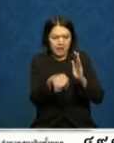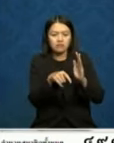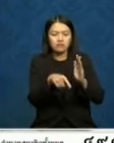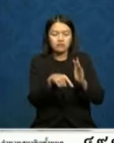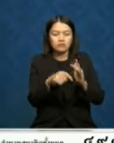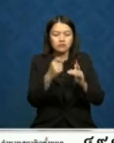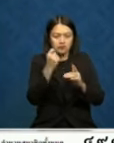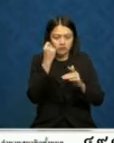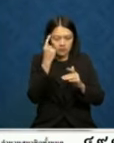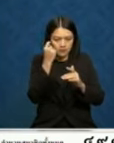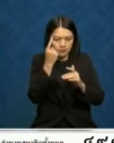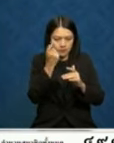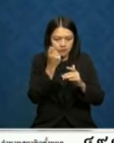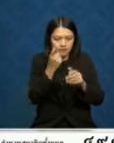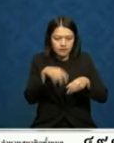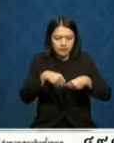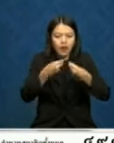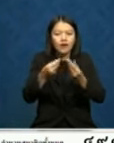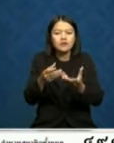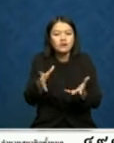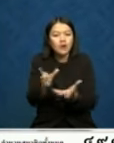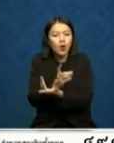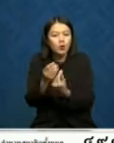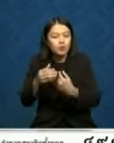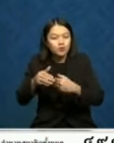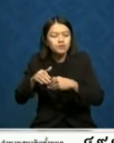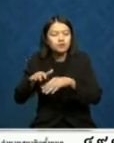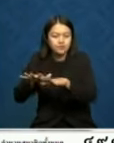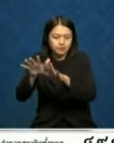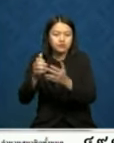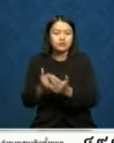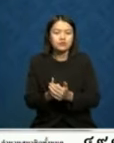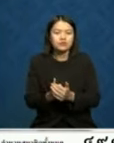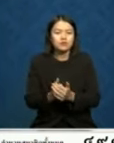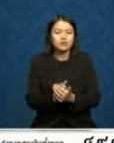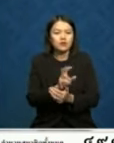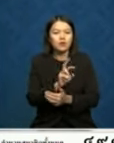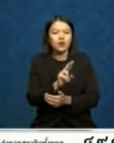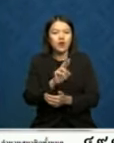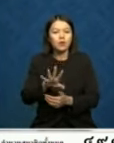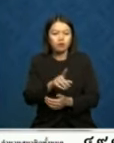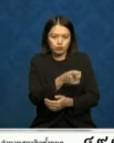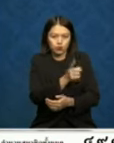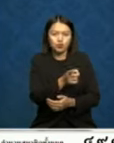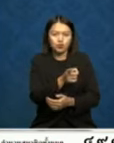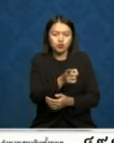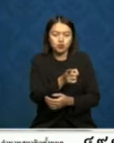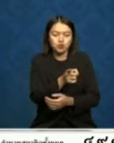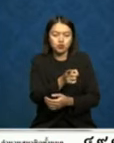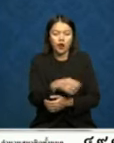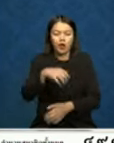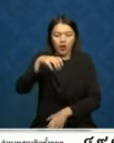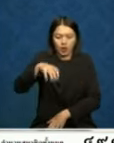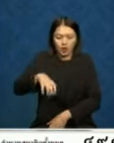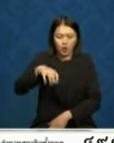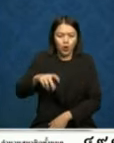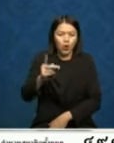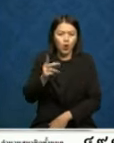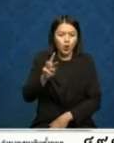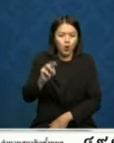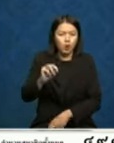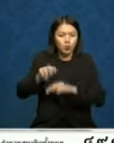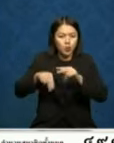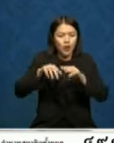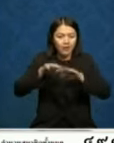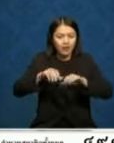ใจเขาคืนเขากลับสู่สังคมอย่างไรแต่ระบบมันต้องอยู่กรมพินิจและคุ้มครองเด็กพูดถึงหลายประเด็นเลย